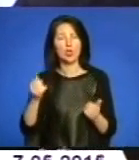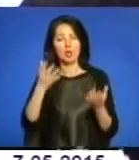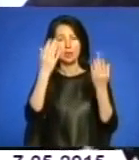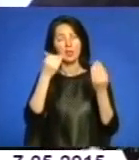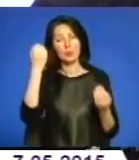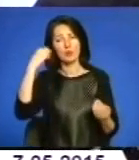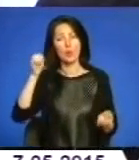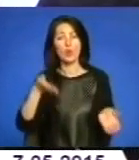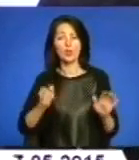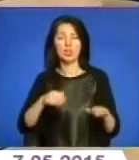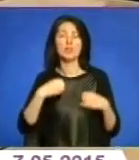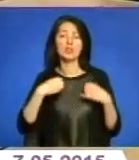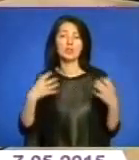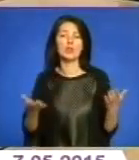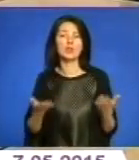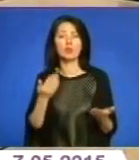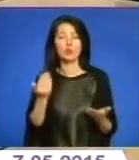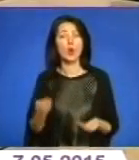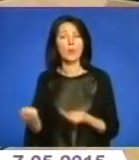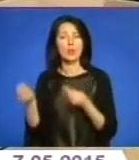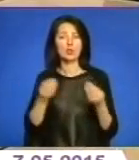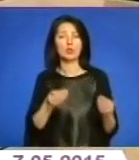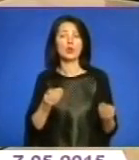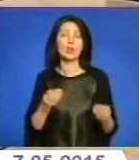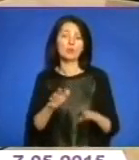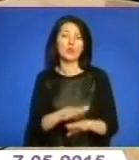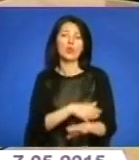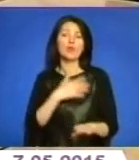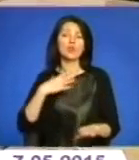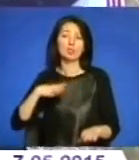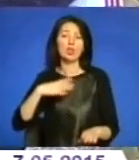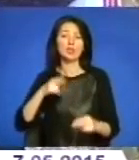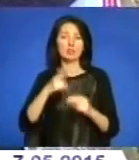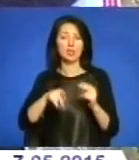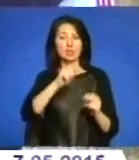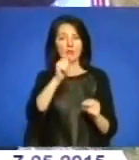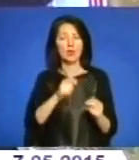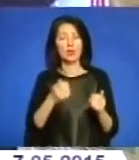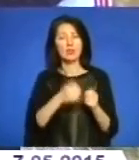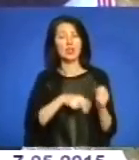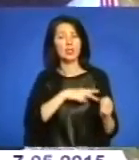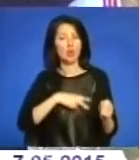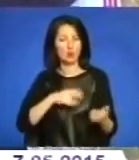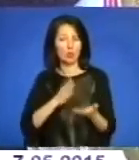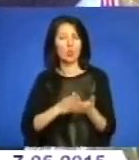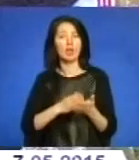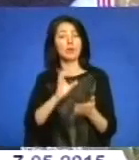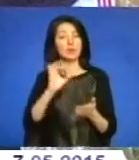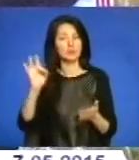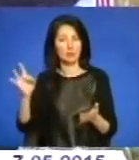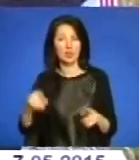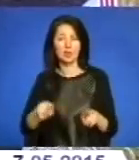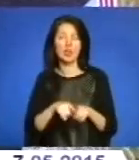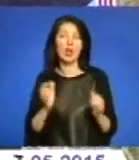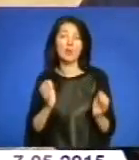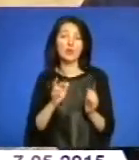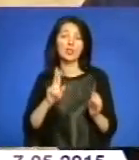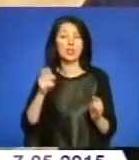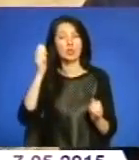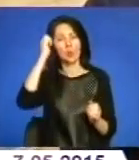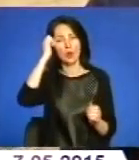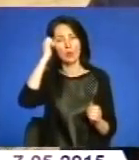святом, адже воно принесло їм довгожданне завершення війни. А серед нагород, хоч і є радянські, та береже їх як пам'ять.